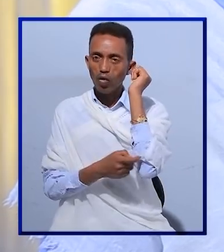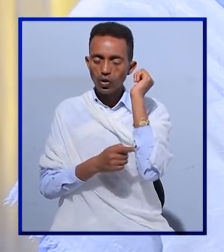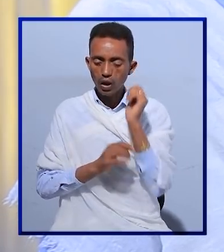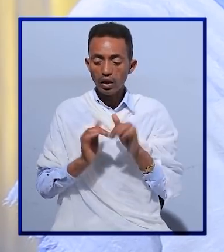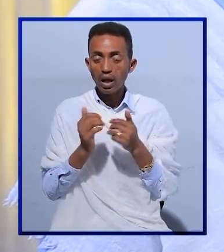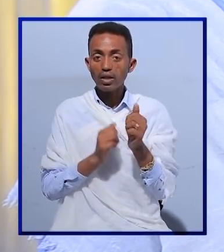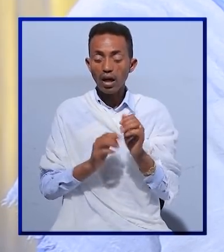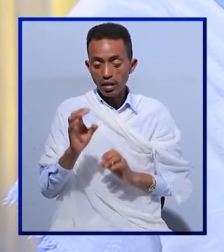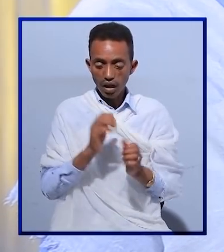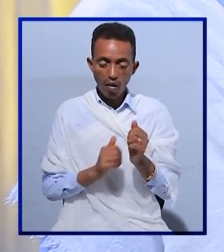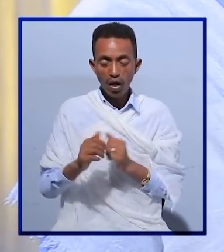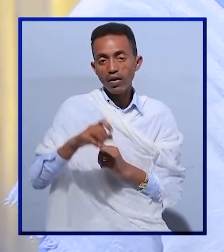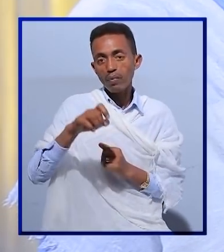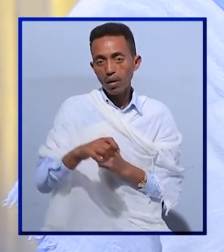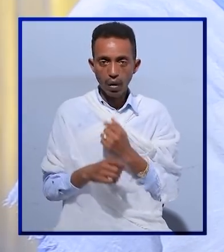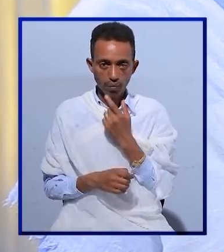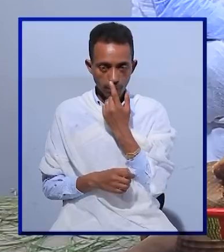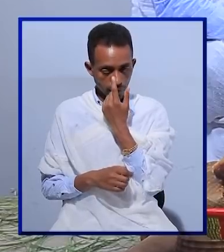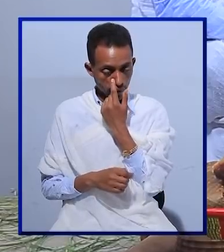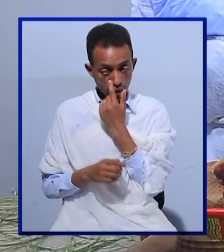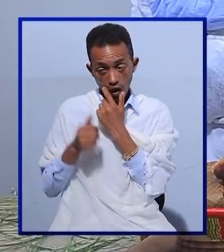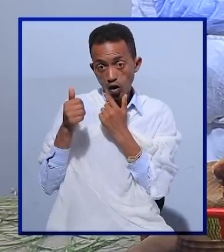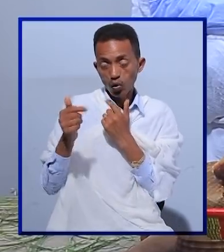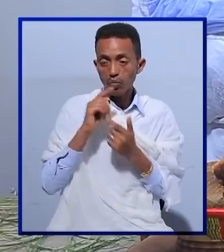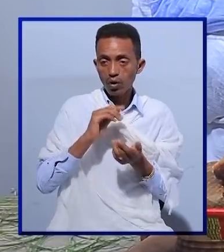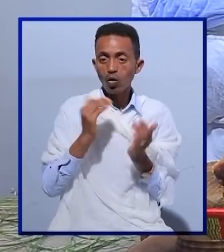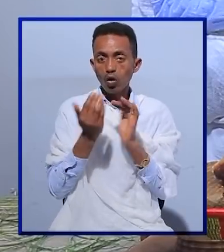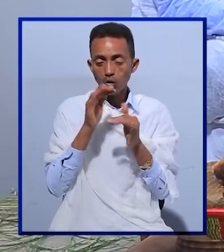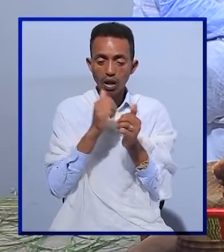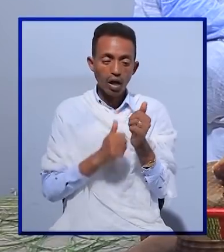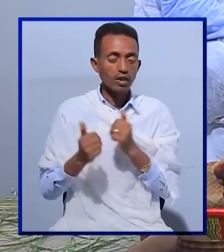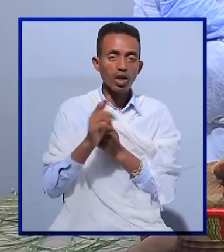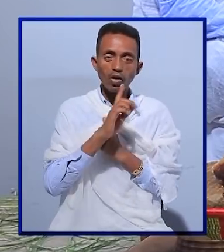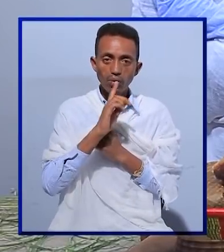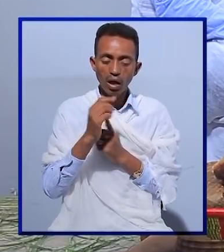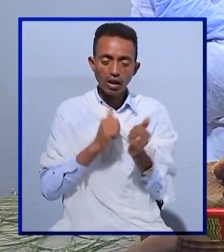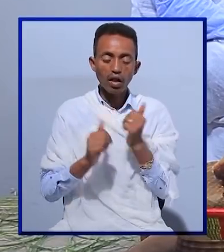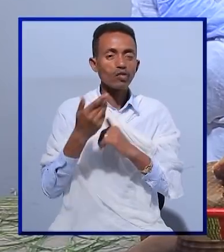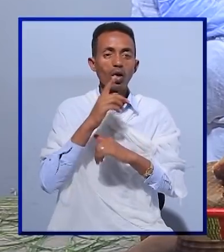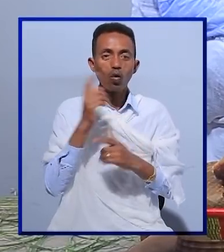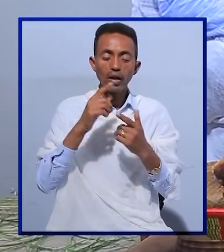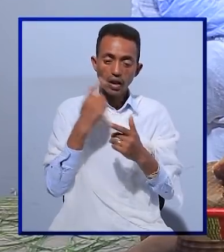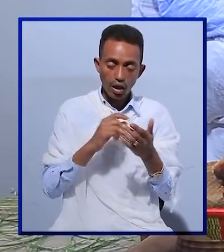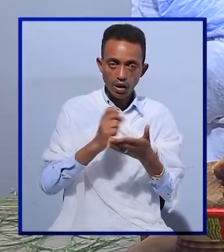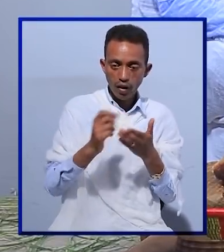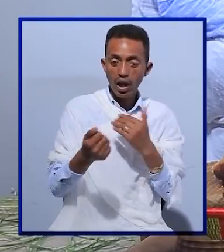ፈተናዎች እንዴት አድርገን ማለፍ እንዳለብን እርግጥ እሷ ሁኔታውን ካሳለፈች በኋላ ነው ወደኛ